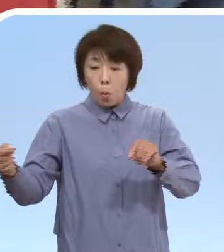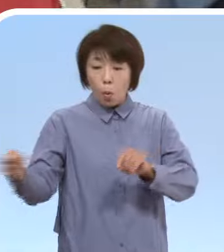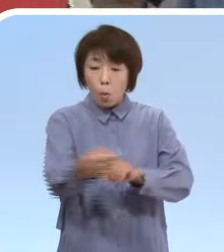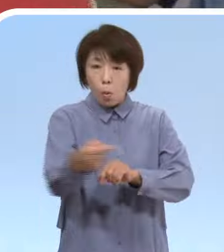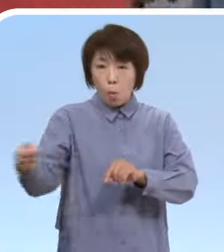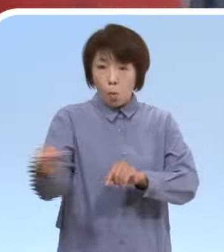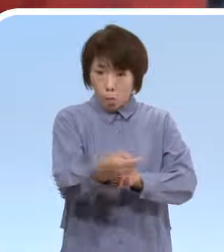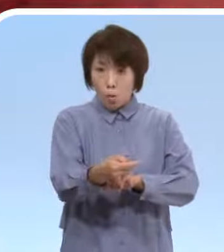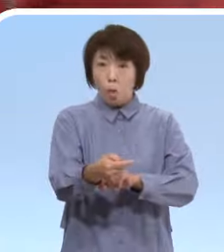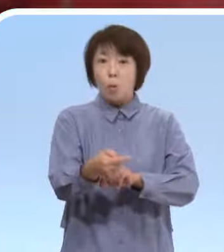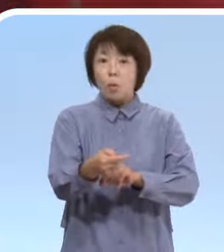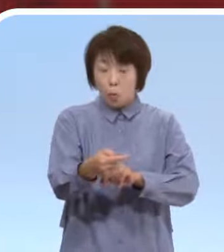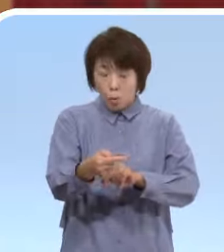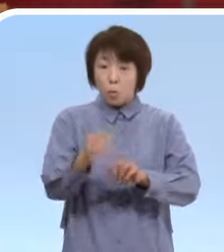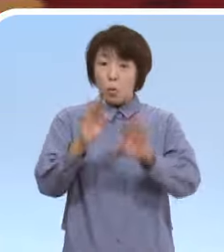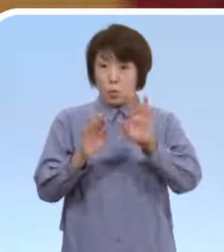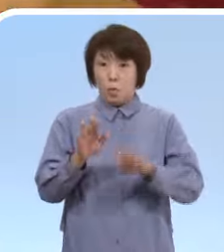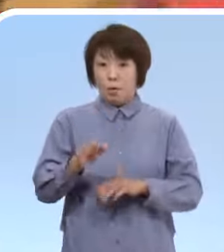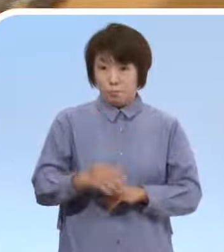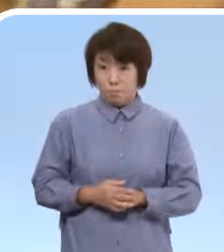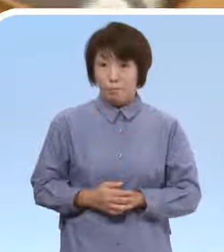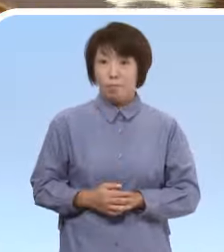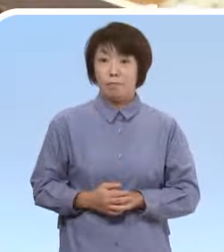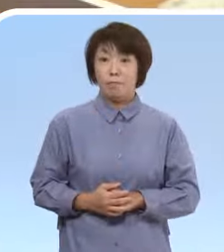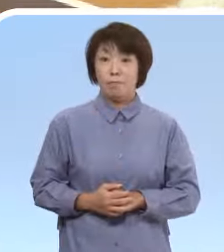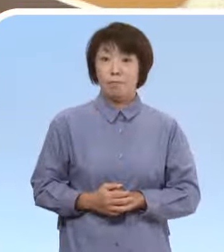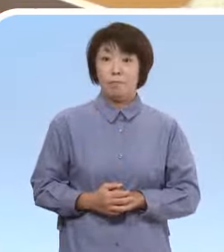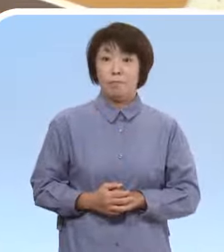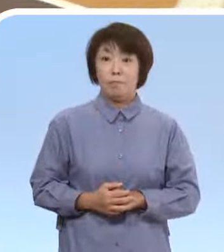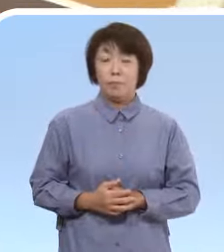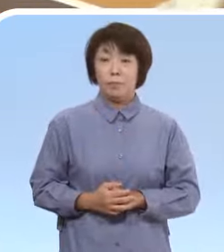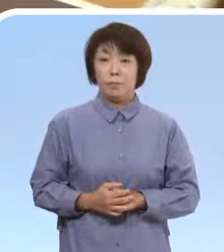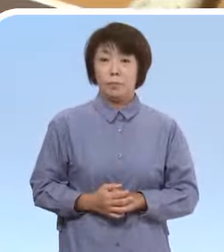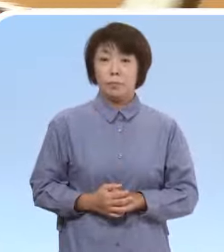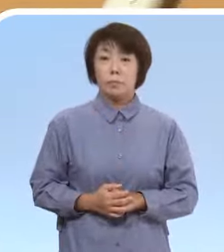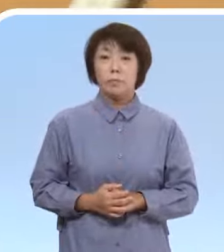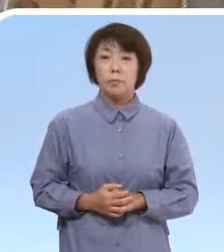が。 おこよ。